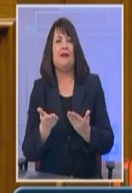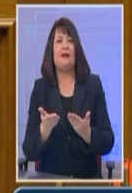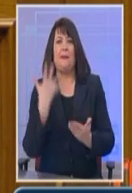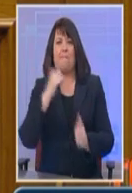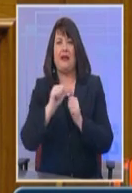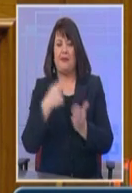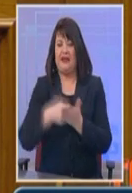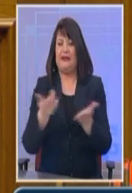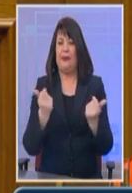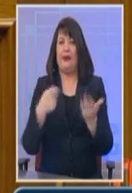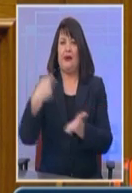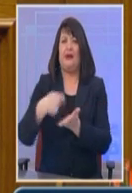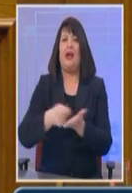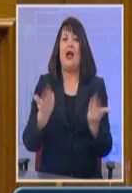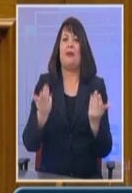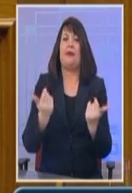5 μήνες.